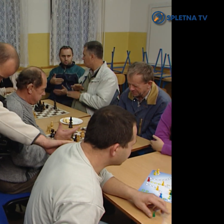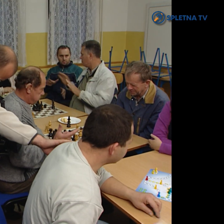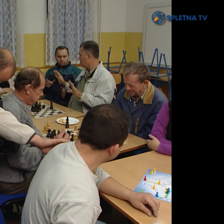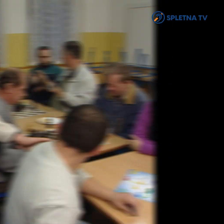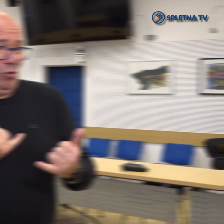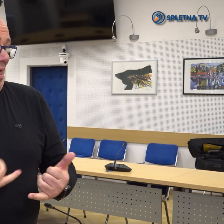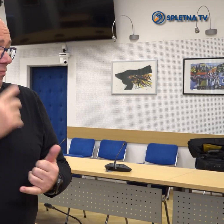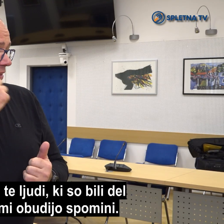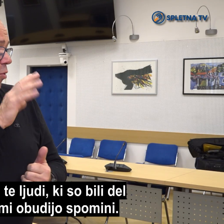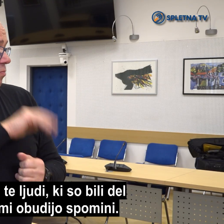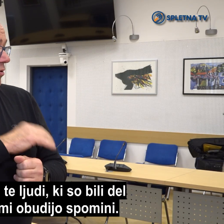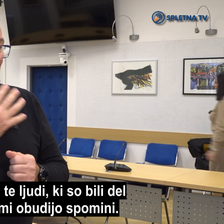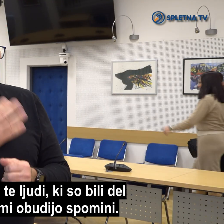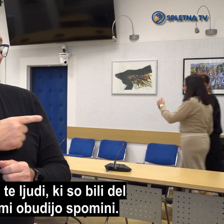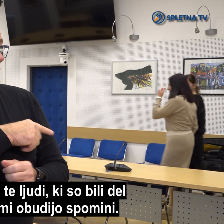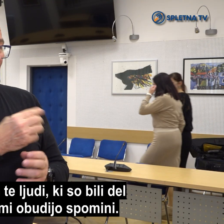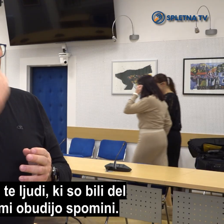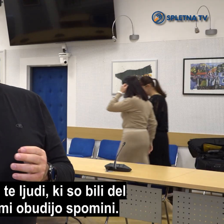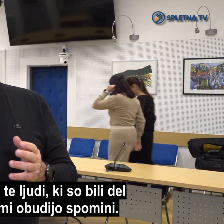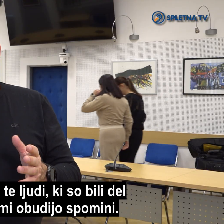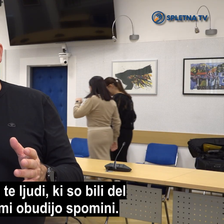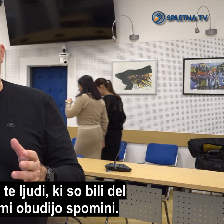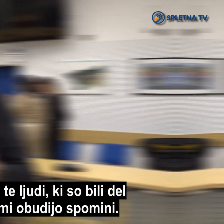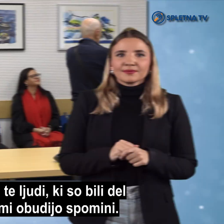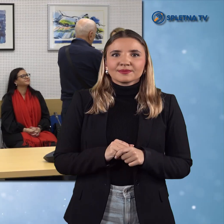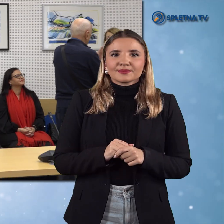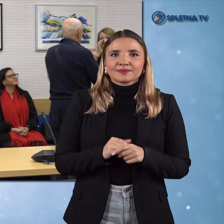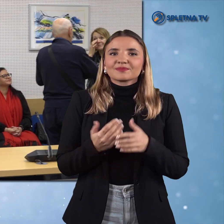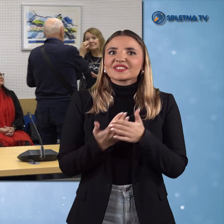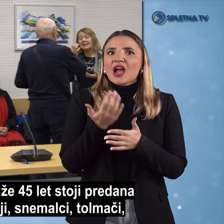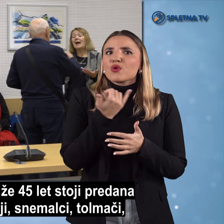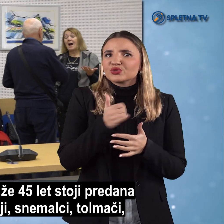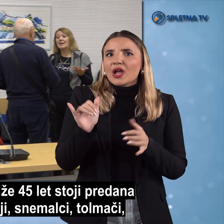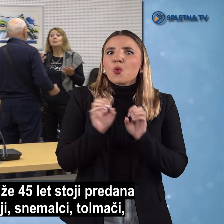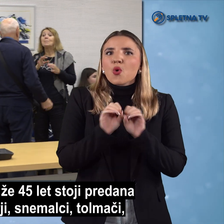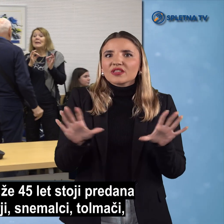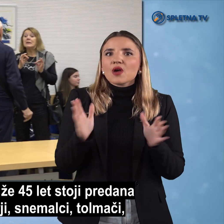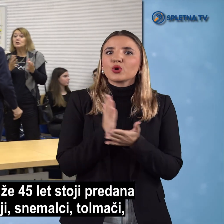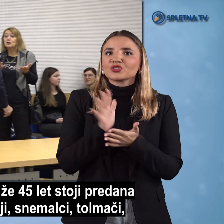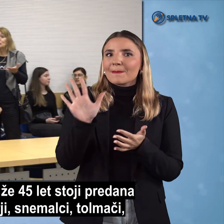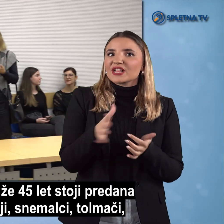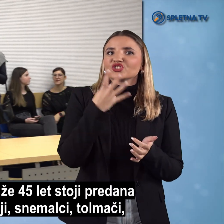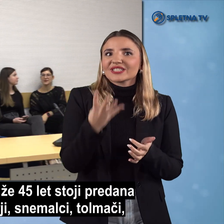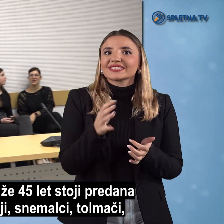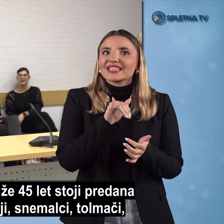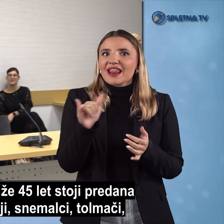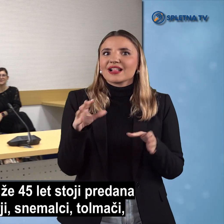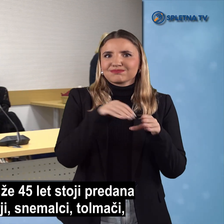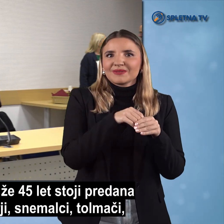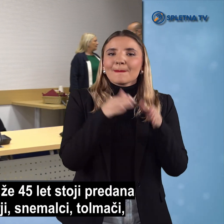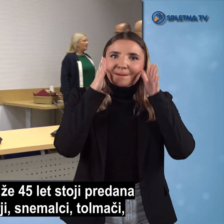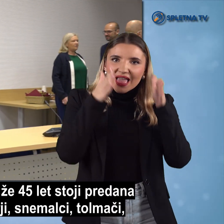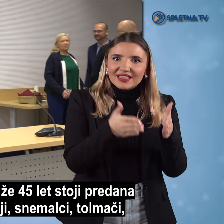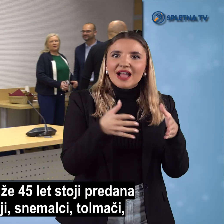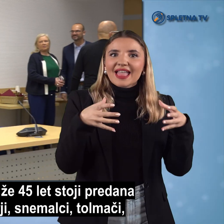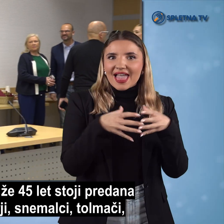Ko danes vidim te ljudi, ki so bili del te zgodbe, se mi obudijo spomini. Za vsako oddajo že 45 let